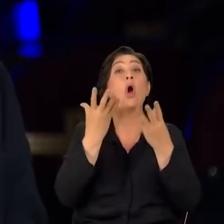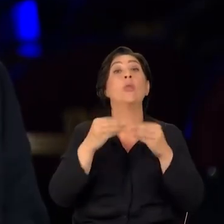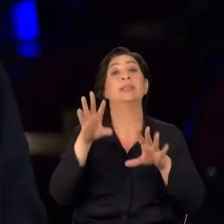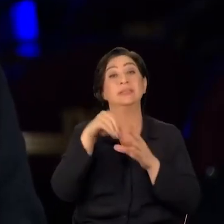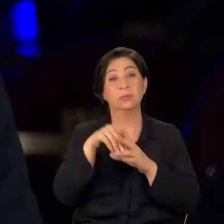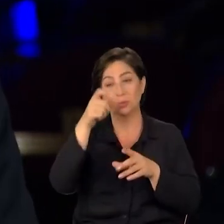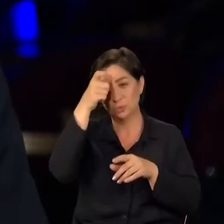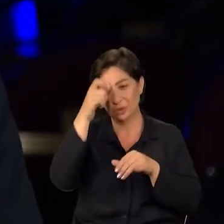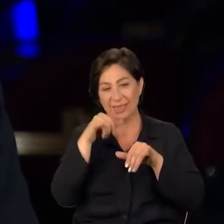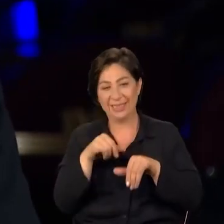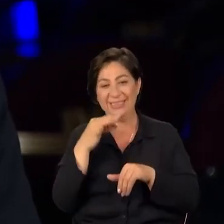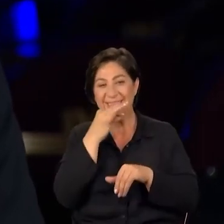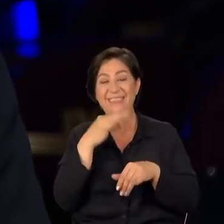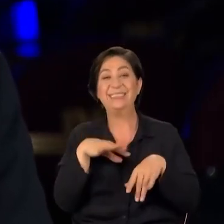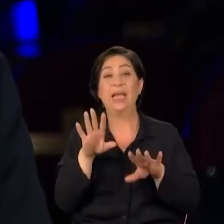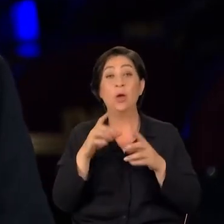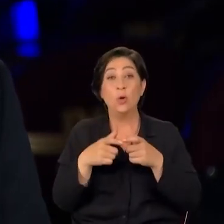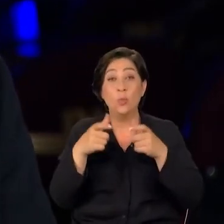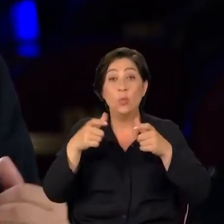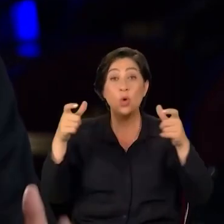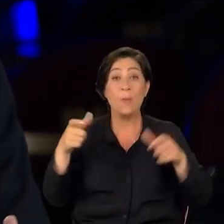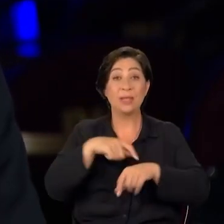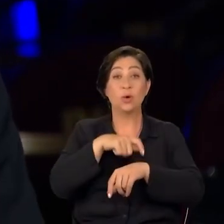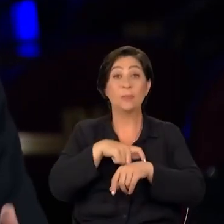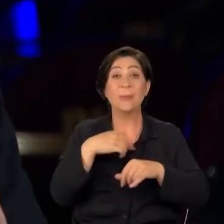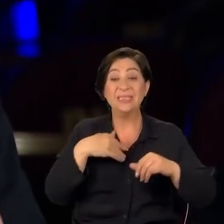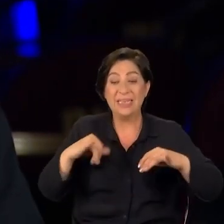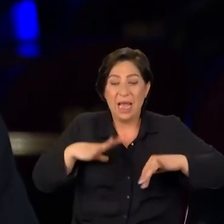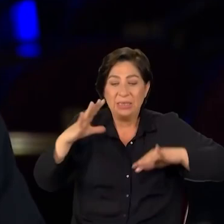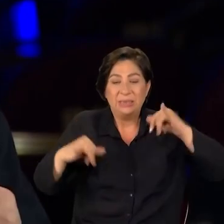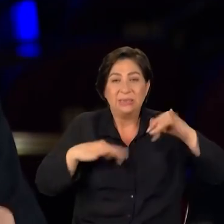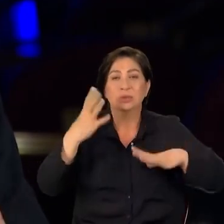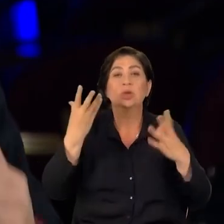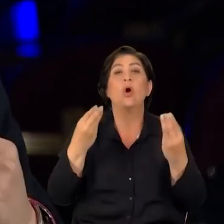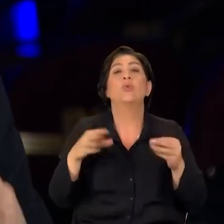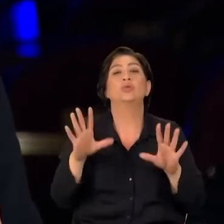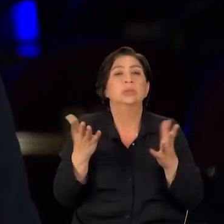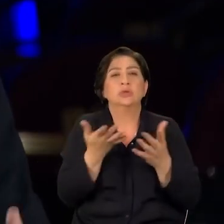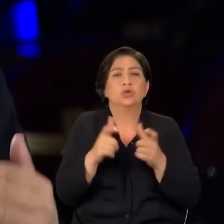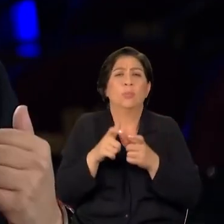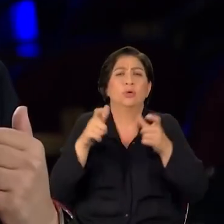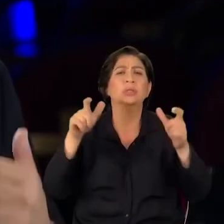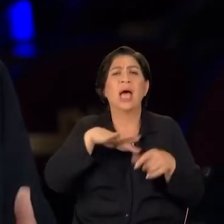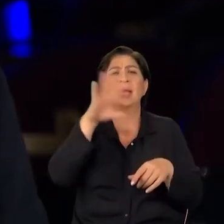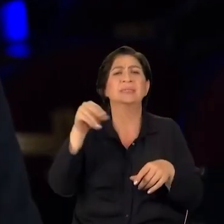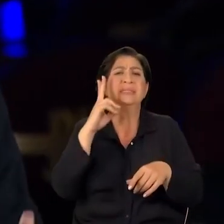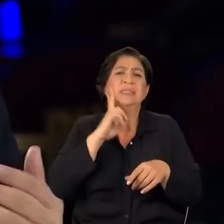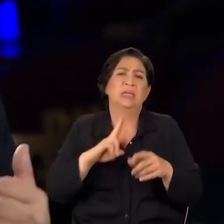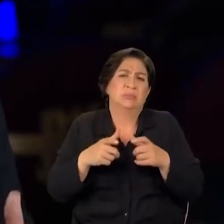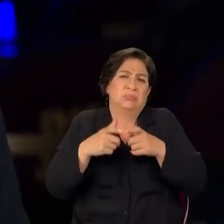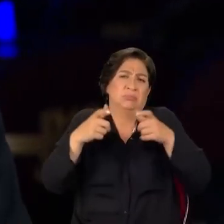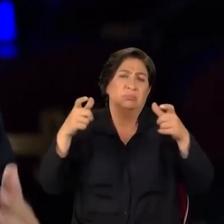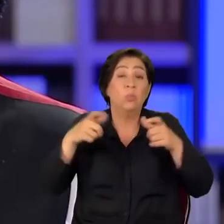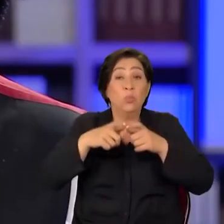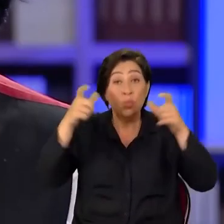yerinde doğru olmadığı için Türkiye'de bunun istisnası değil. Büyüme döneminde biz rahatsız olmuyoruz ya yani insanlar. Nasıl olsa büyüyoruz. Herkes zenginleşiyor. Aynen